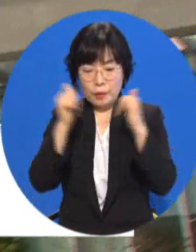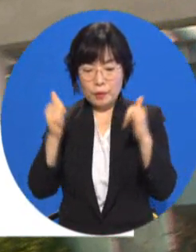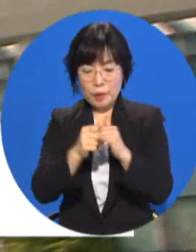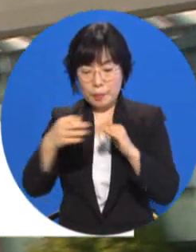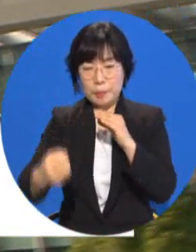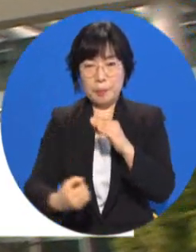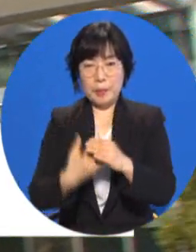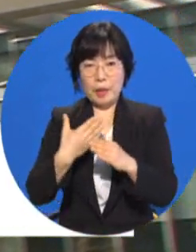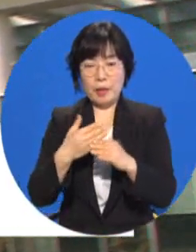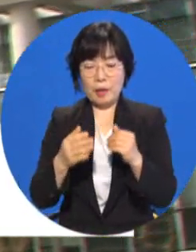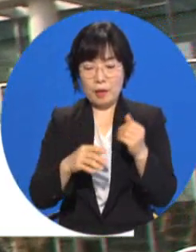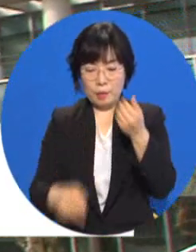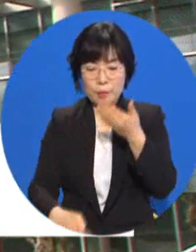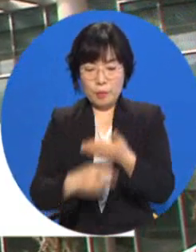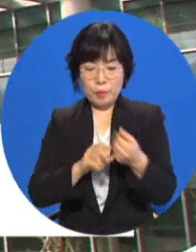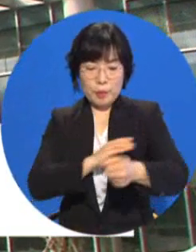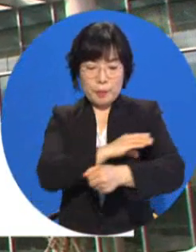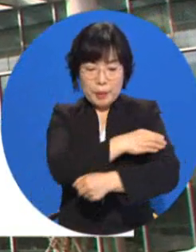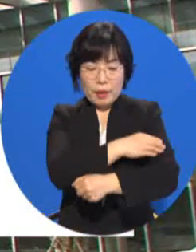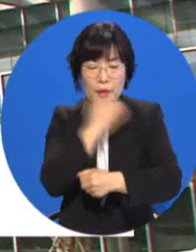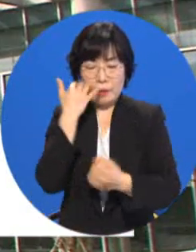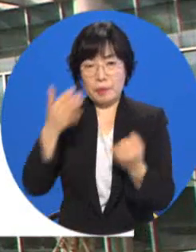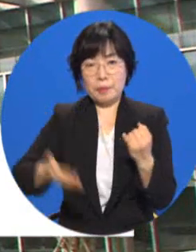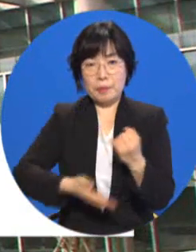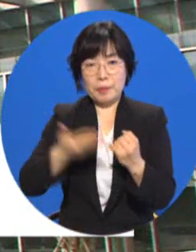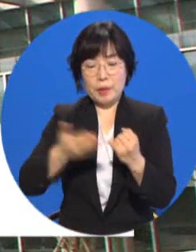금품수수, 부당지시, 갑질, 성희롱 등